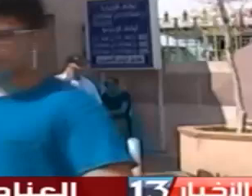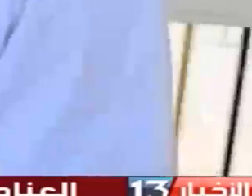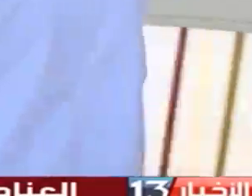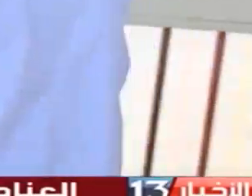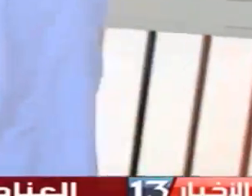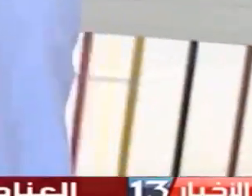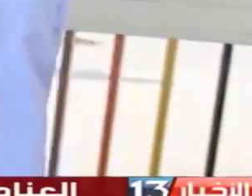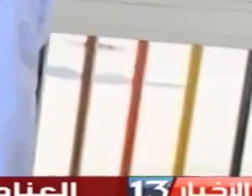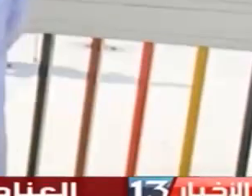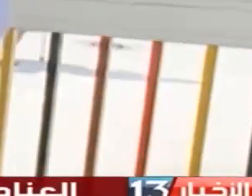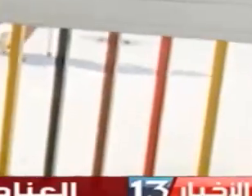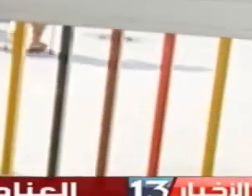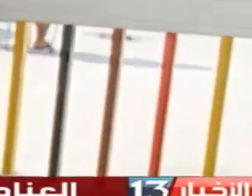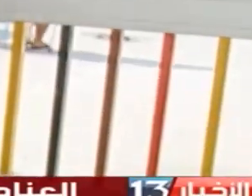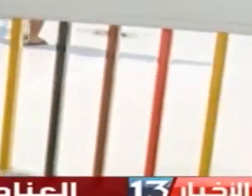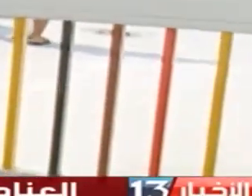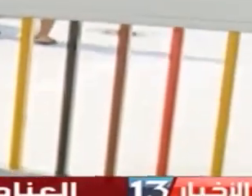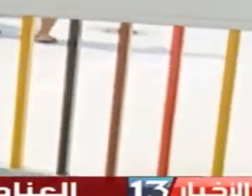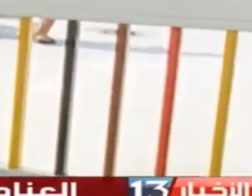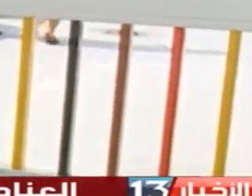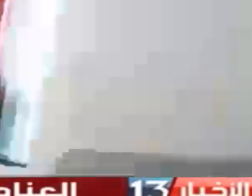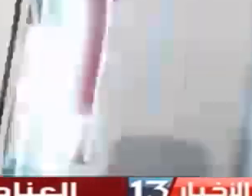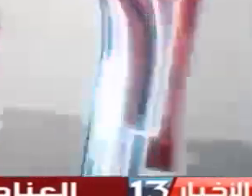عملية التثبت في الملفات.